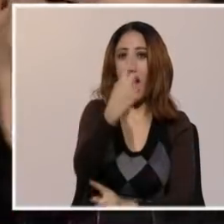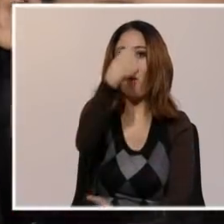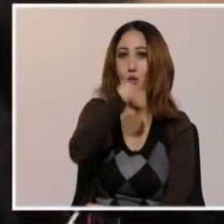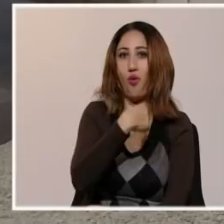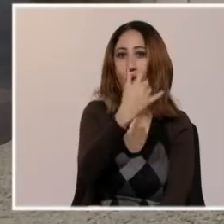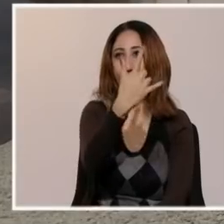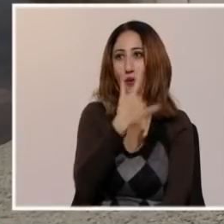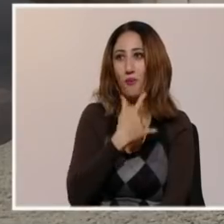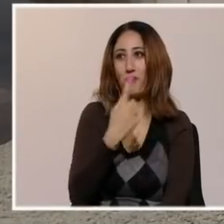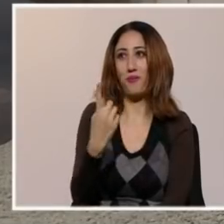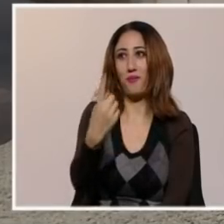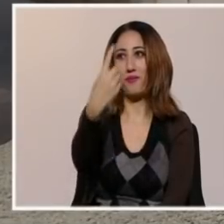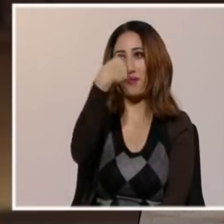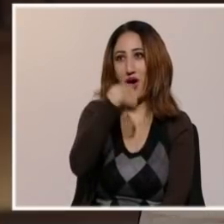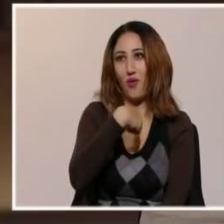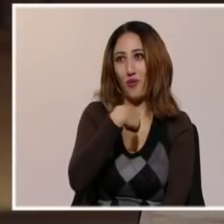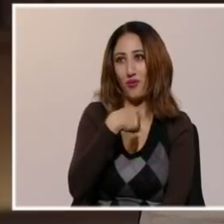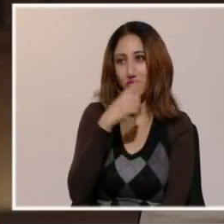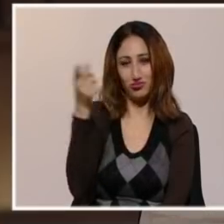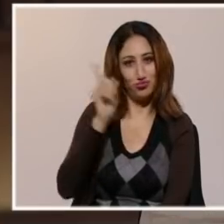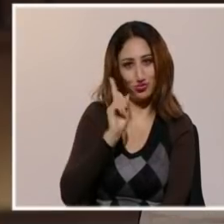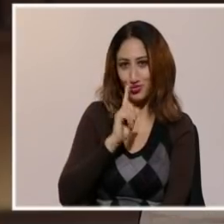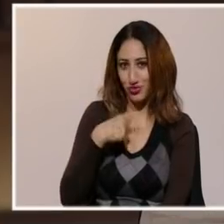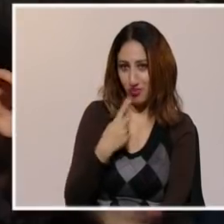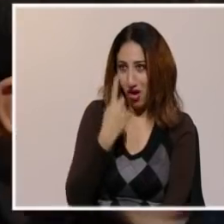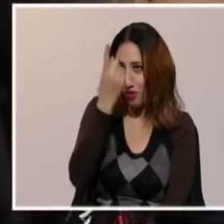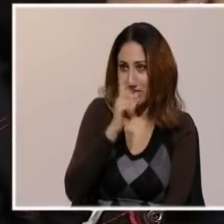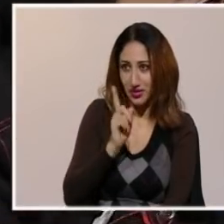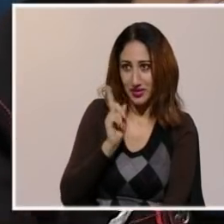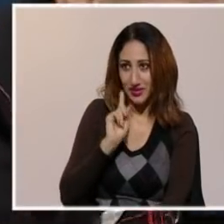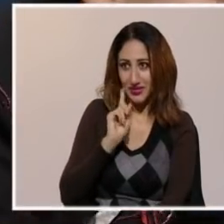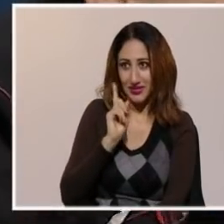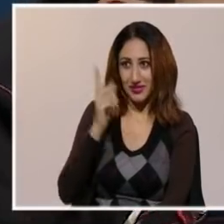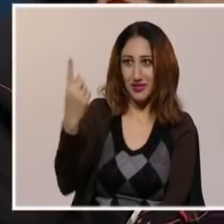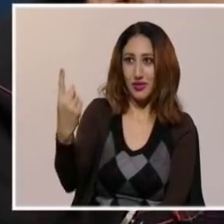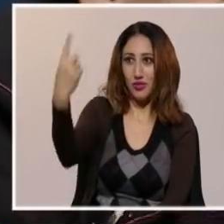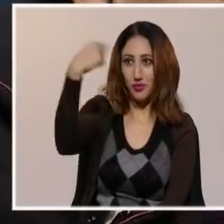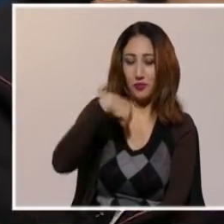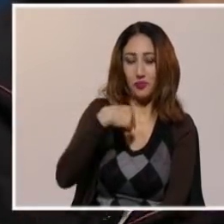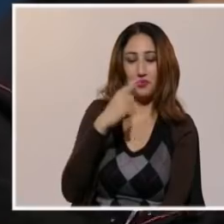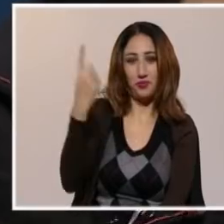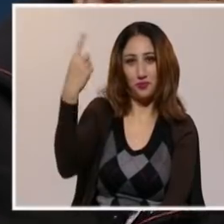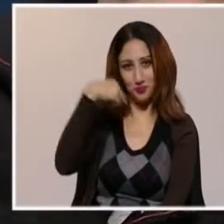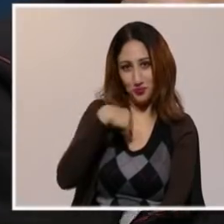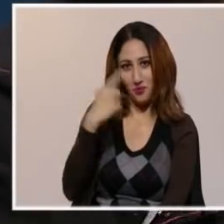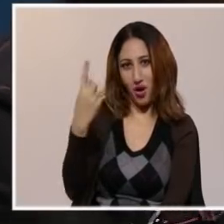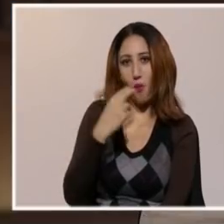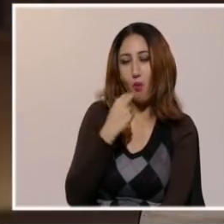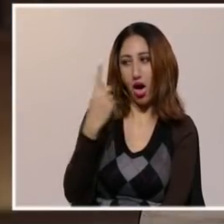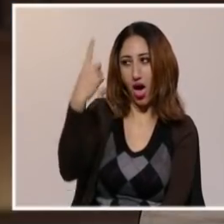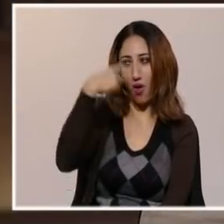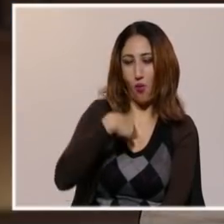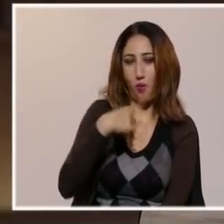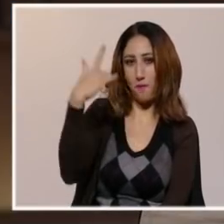هو مش انت؟ لا خالص. طب لا انت يعني قلت له